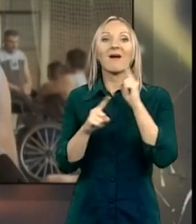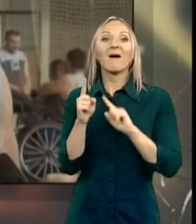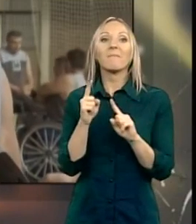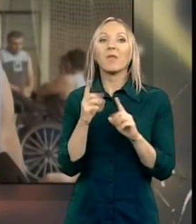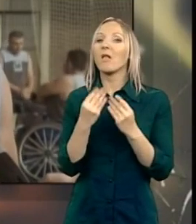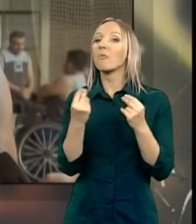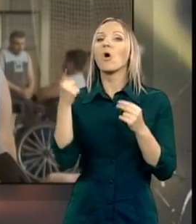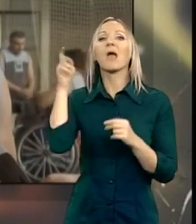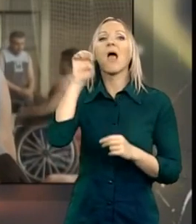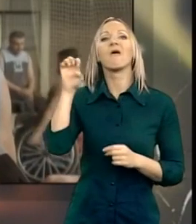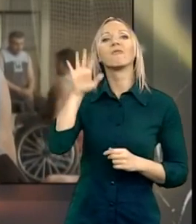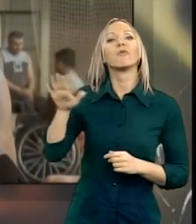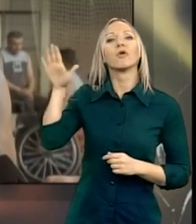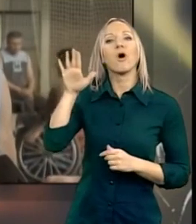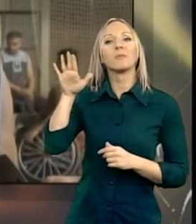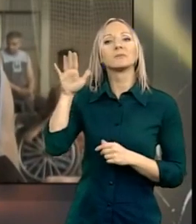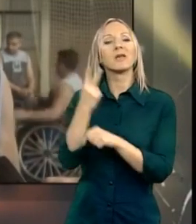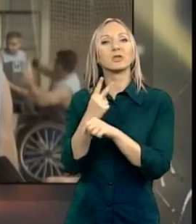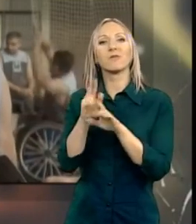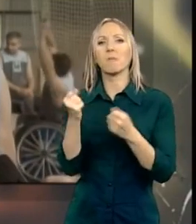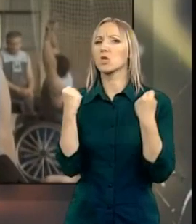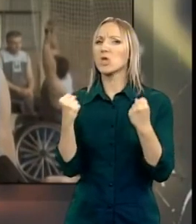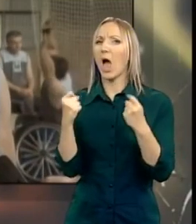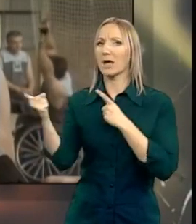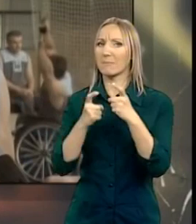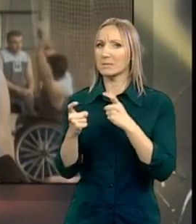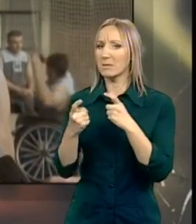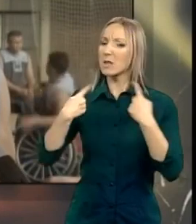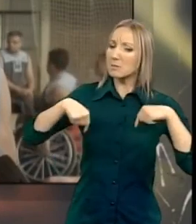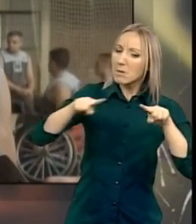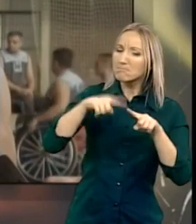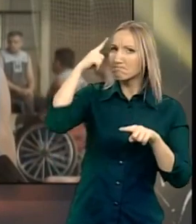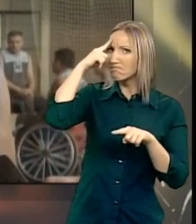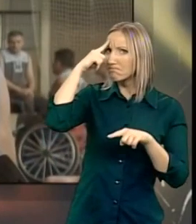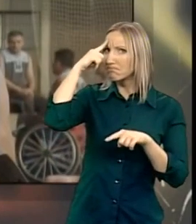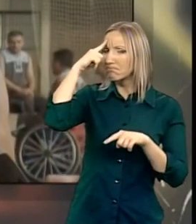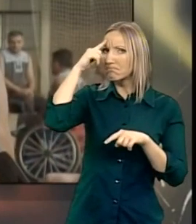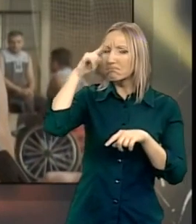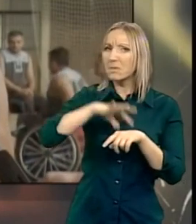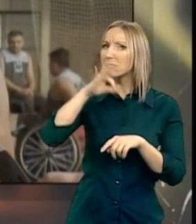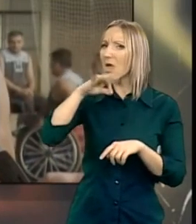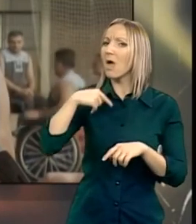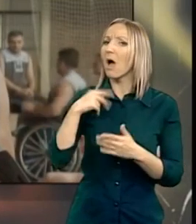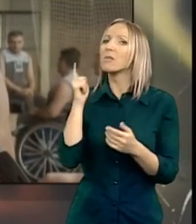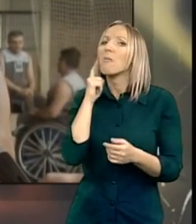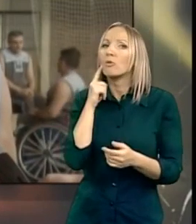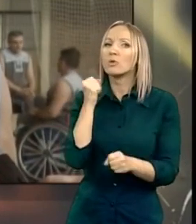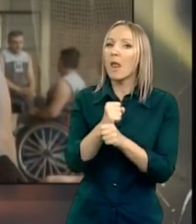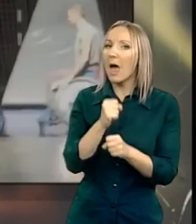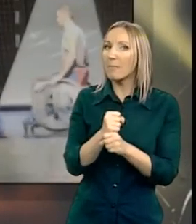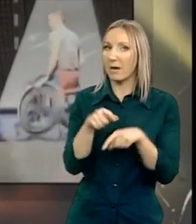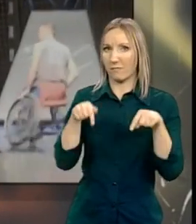Mnoge evropske zemlje imaju jake reprezentacije, pa smo u tom delu vodnju krenuli da pokušamo da napravimo i kod